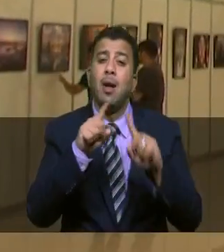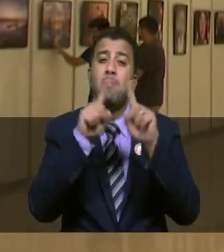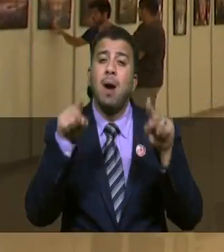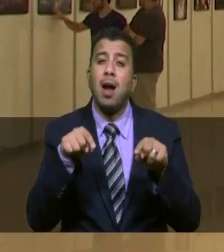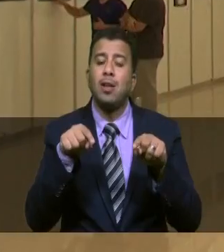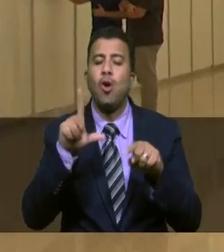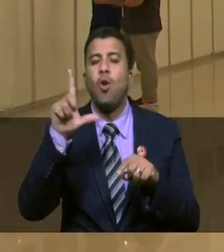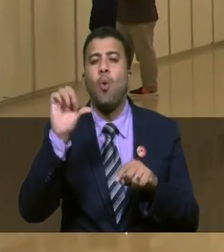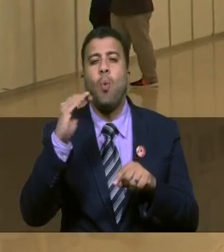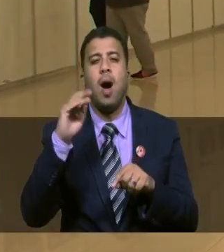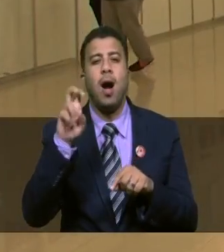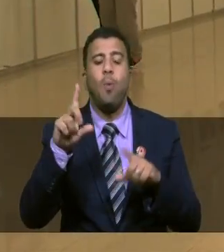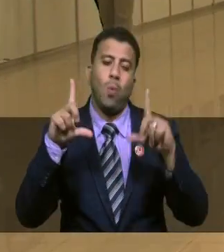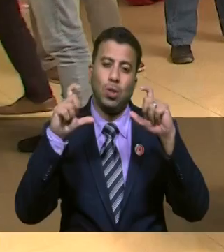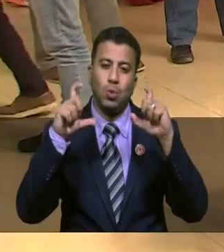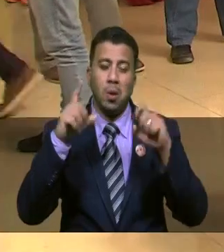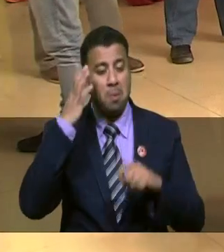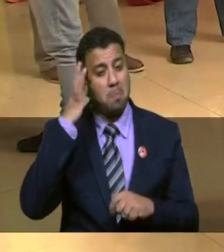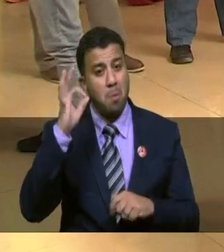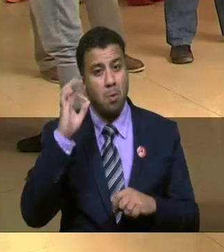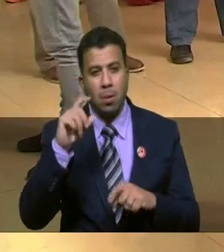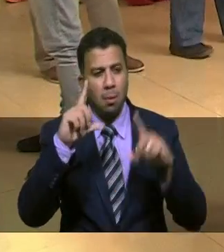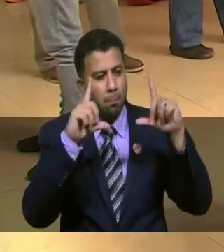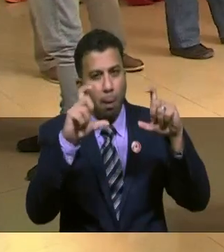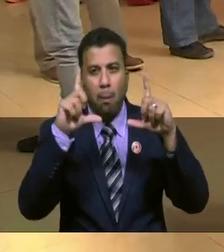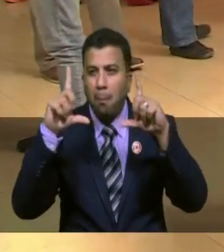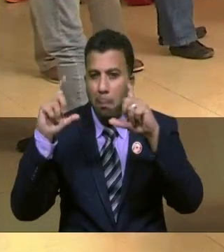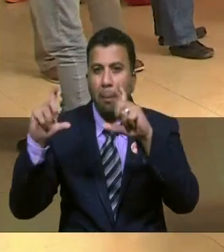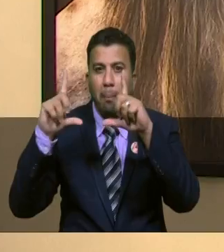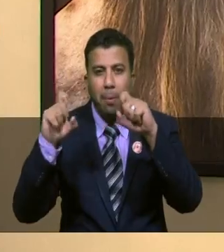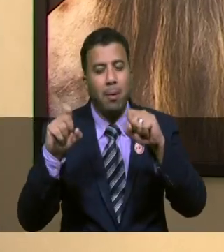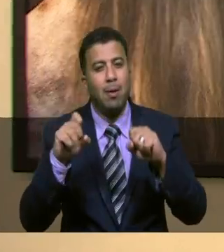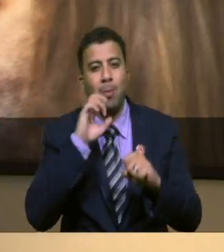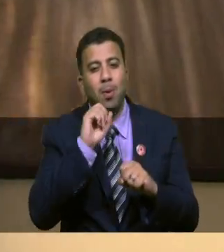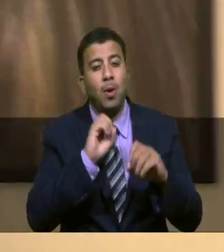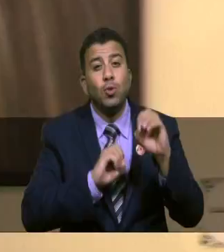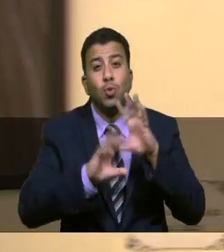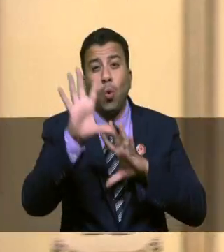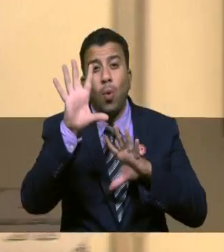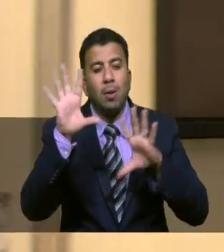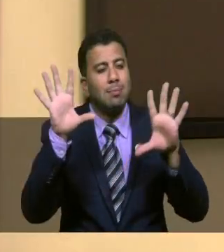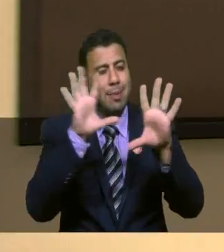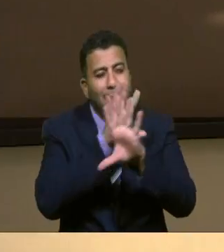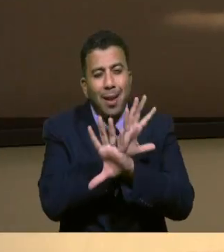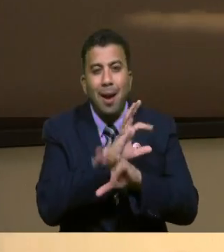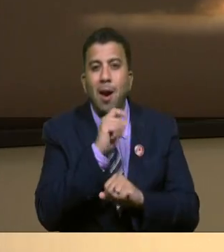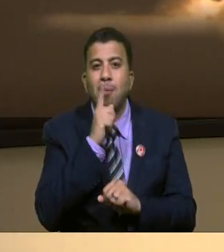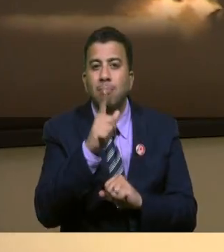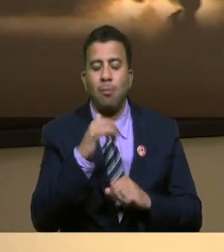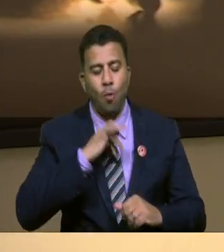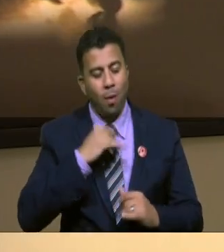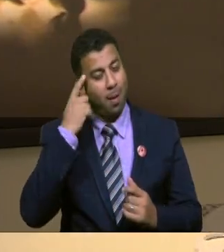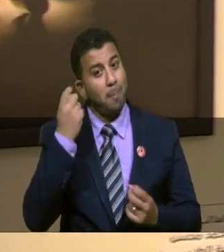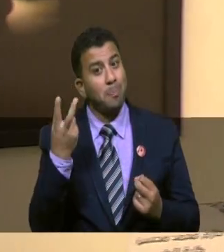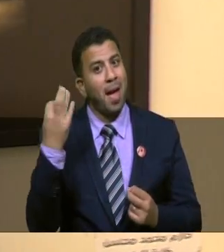وصورة أفسح المجال أمام الموهوبين لالتقاط الصور التي يتناغم فيها الضوء مع الظل ليفجر الطاقات